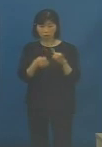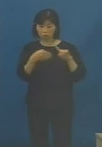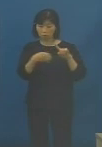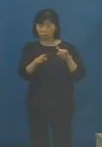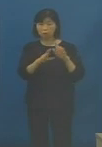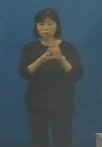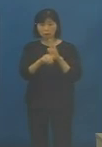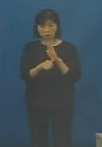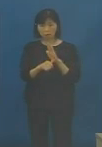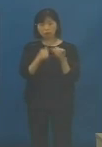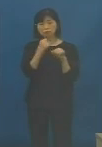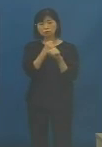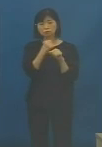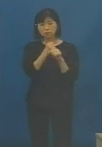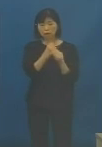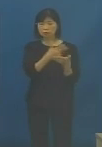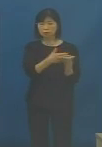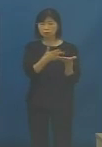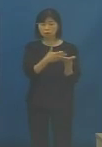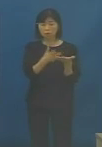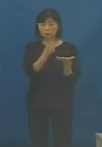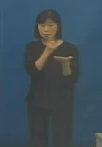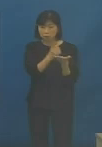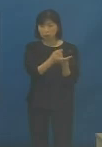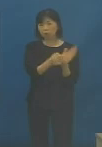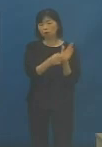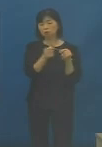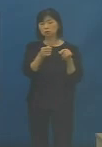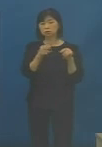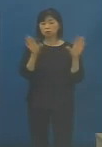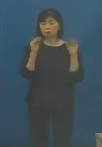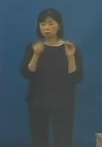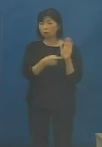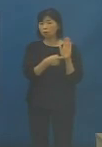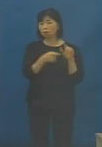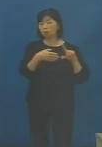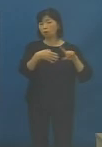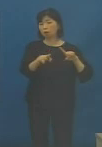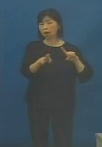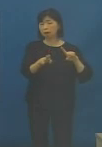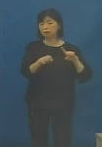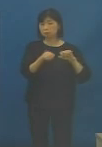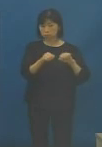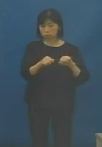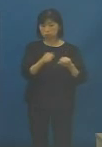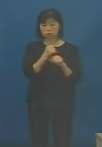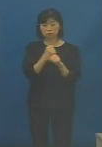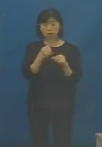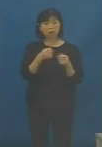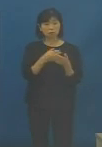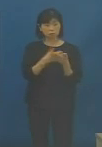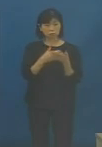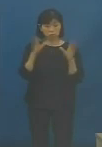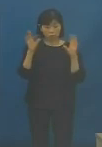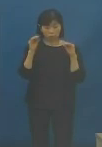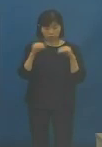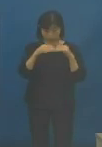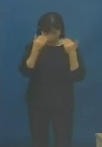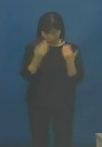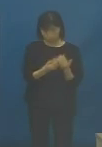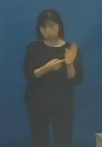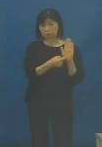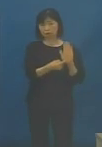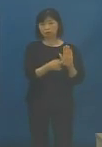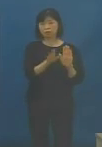に作ってある書類しか情報公開しませんので、で作ってある書類は全部出しているということなんですね。でそれ